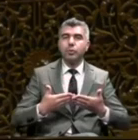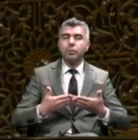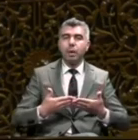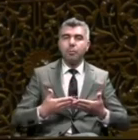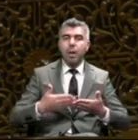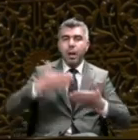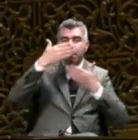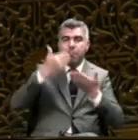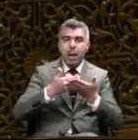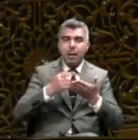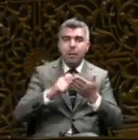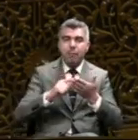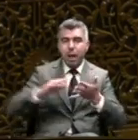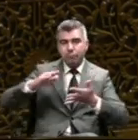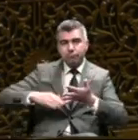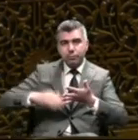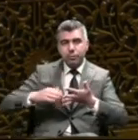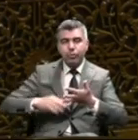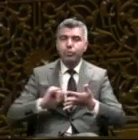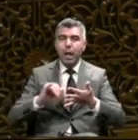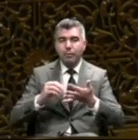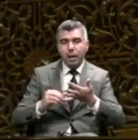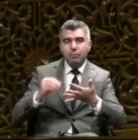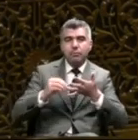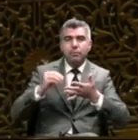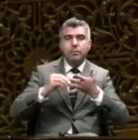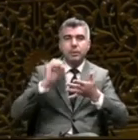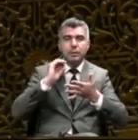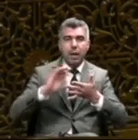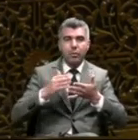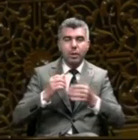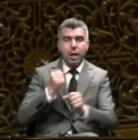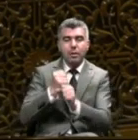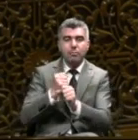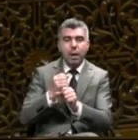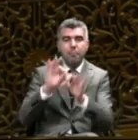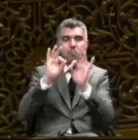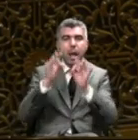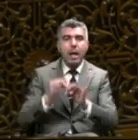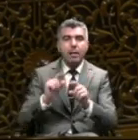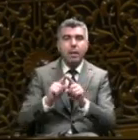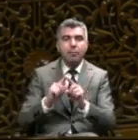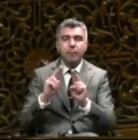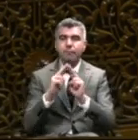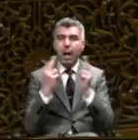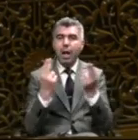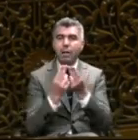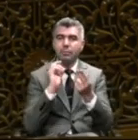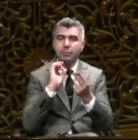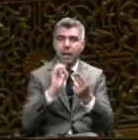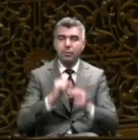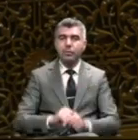المغرب من اللائحه الرماديه من قبل مجموعه العمل المالي وما افرزته من نتائج ايجابيه